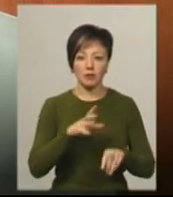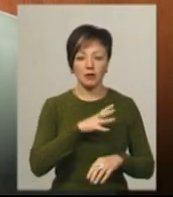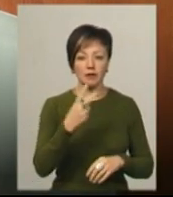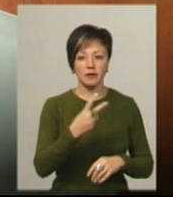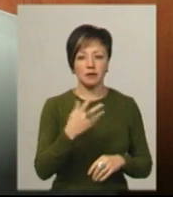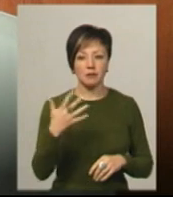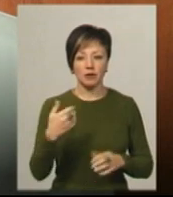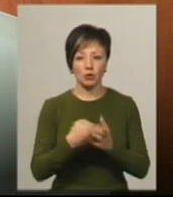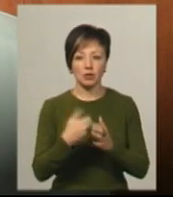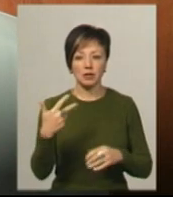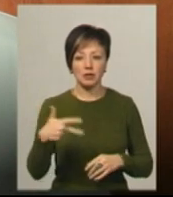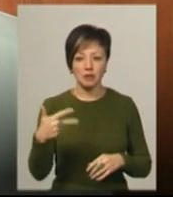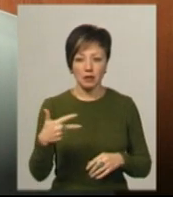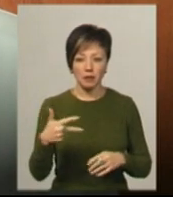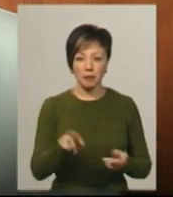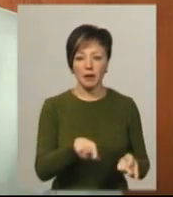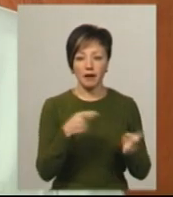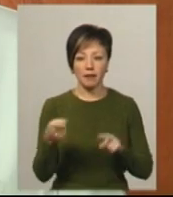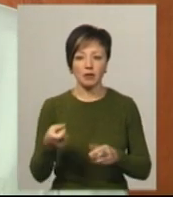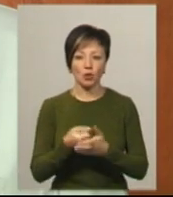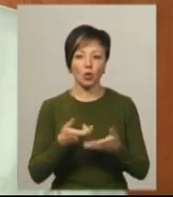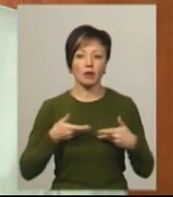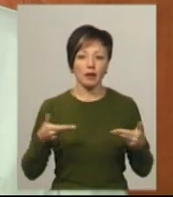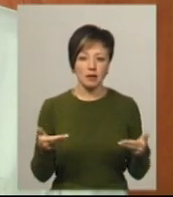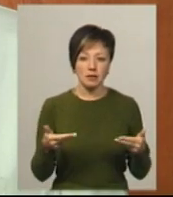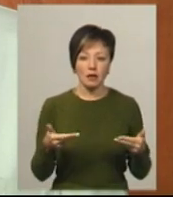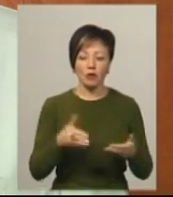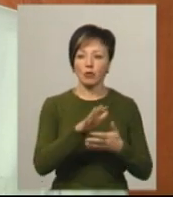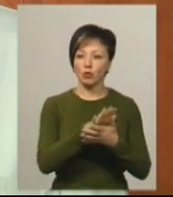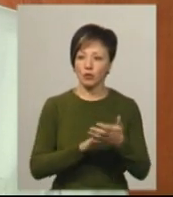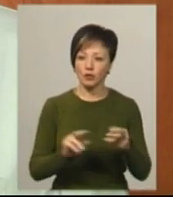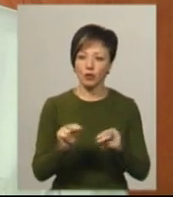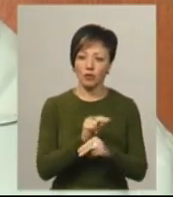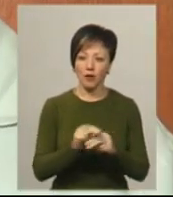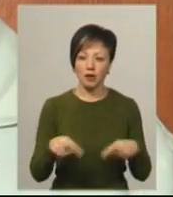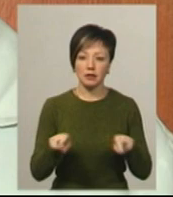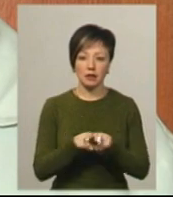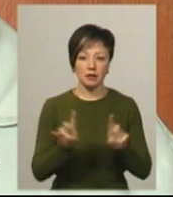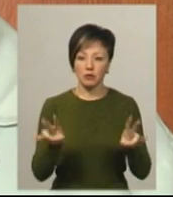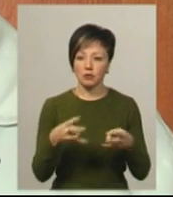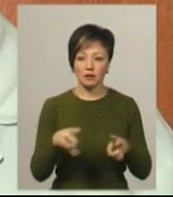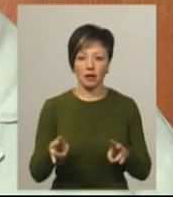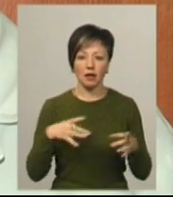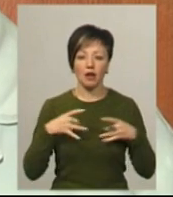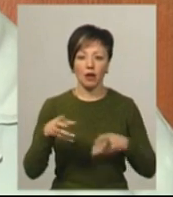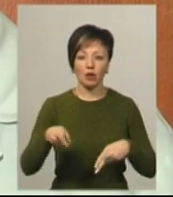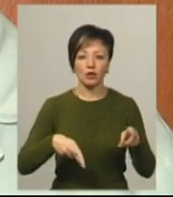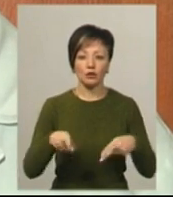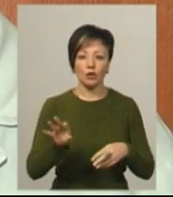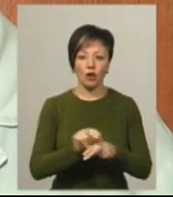25 по 30, 30 переведений до нас. Для продовження лікування, так як не потребує нейрохірургічного лікування,